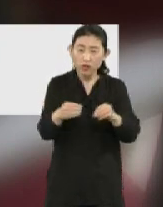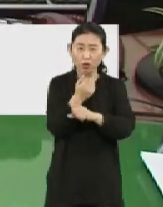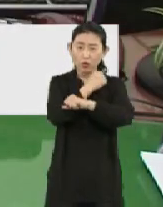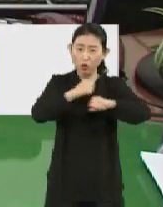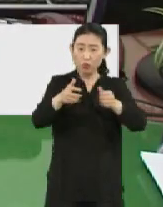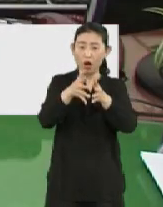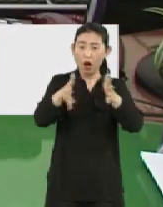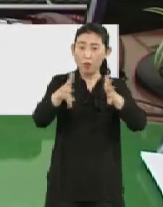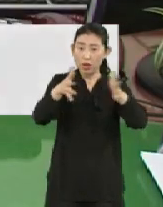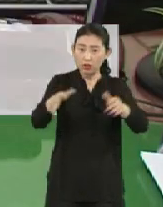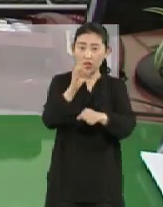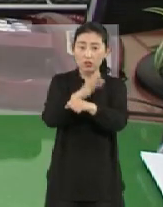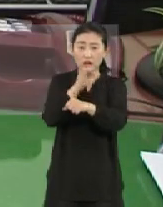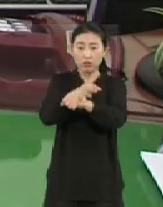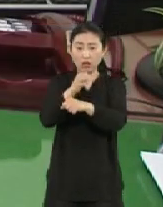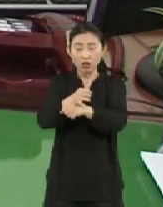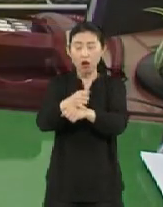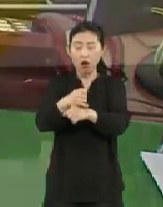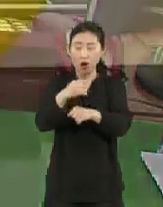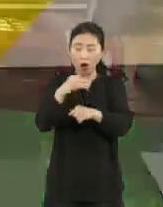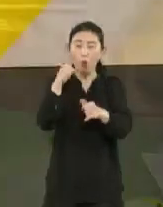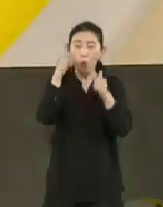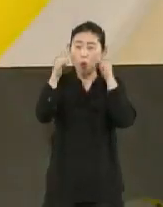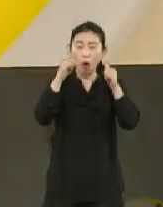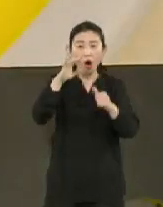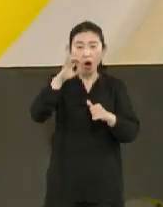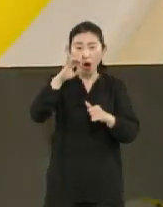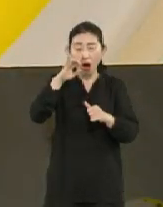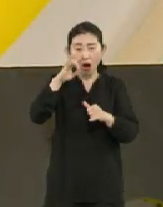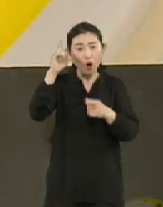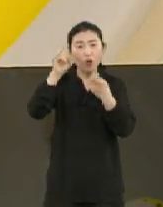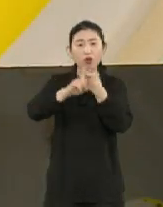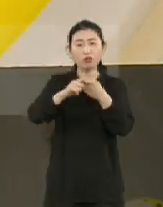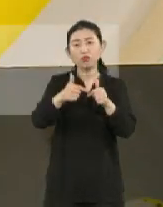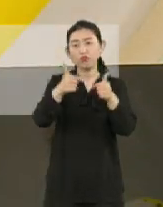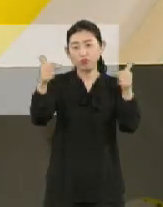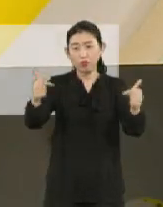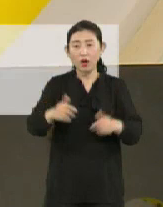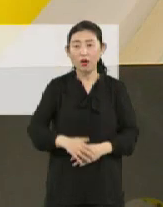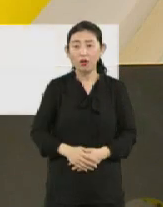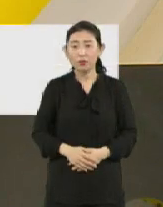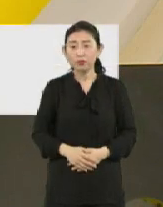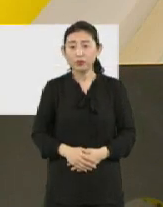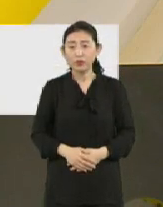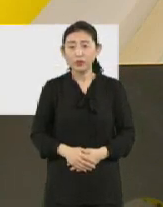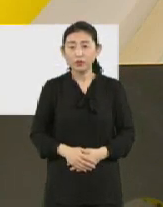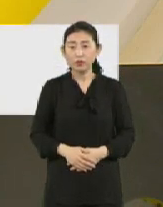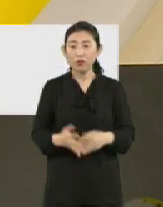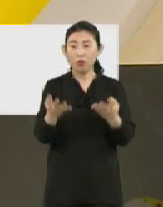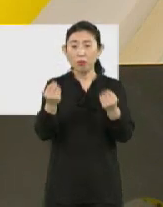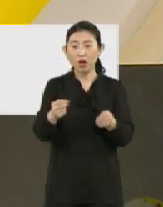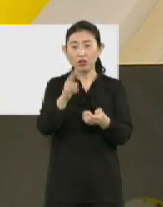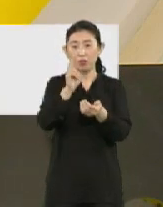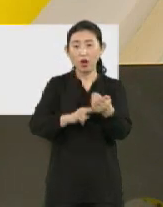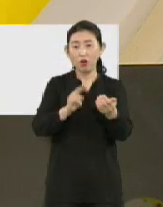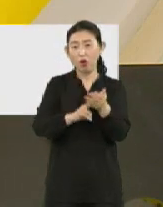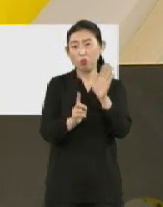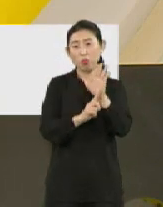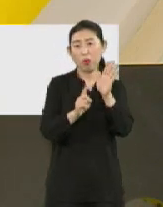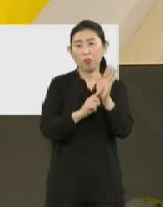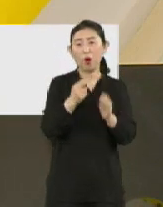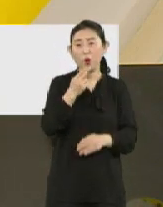문의가 꾸준히 늘고 있기 때문입니다. 매물 많이 나오지는 않지만 찾는 분들이 이제 그 몇